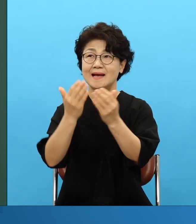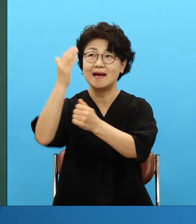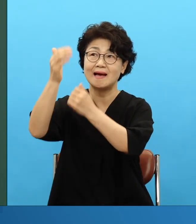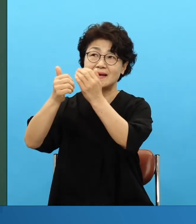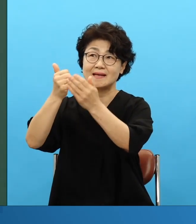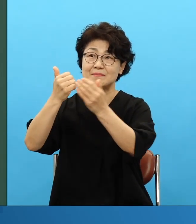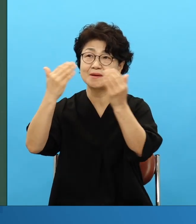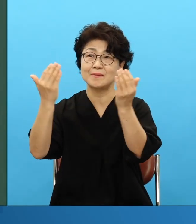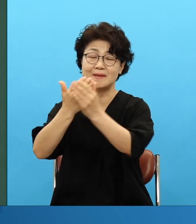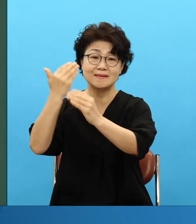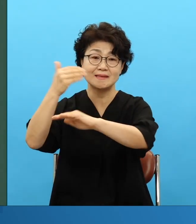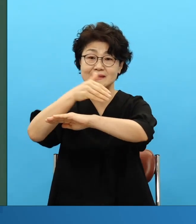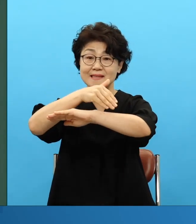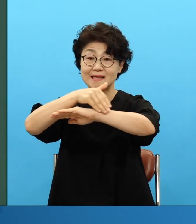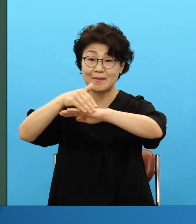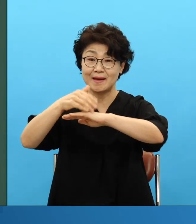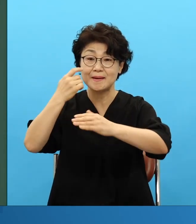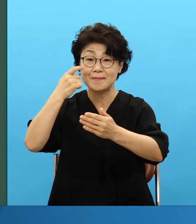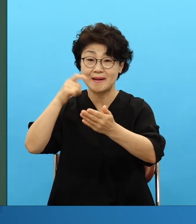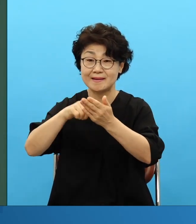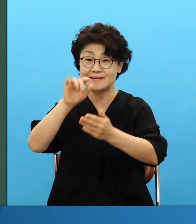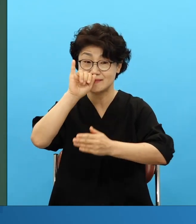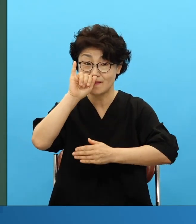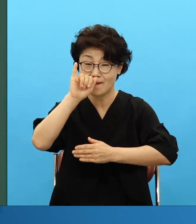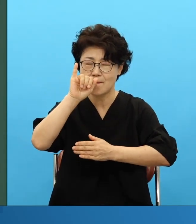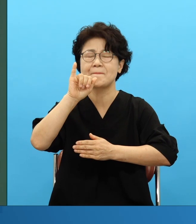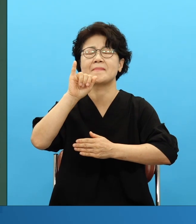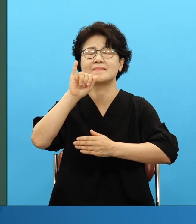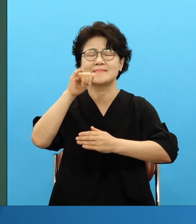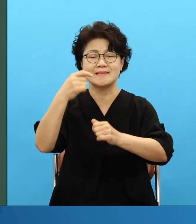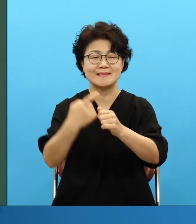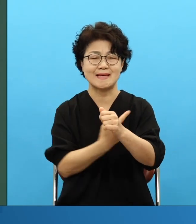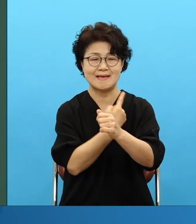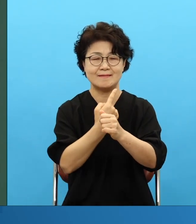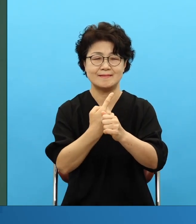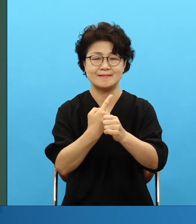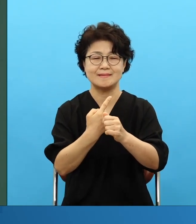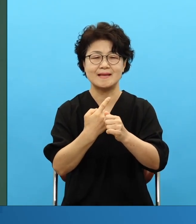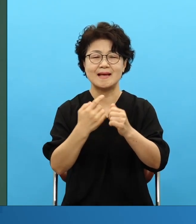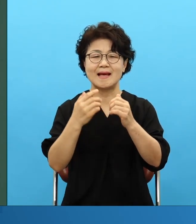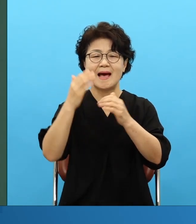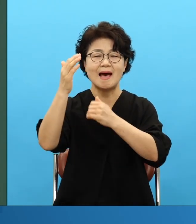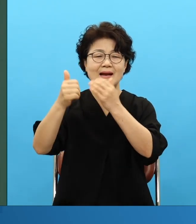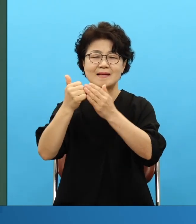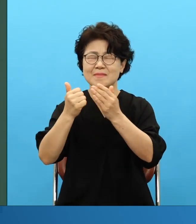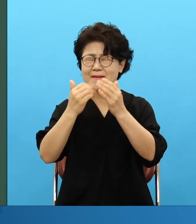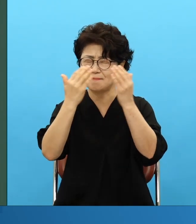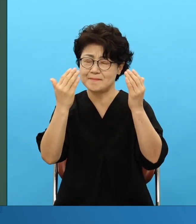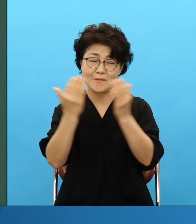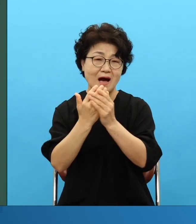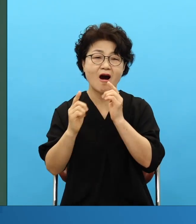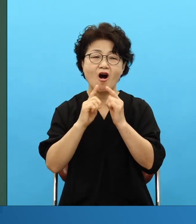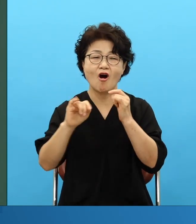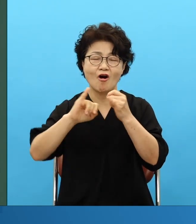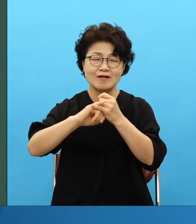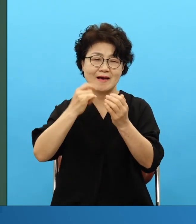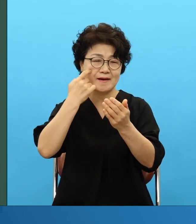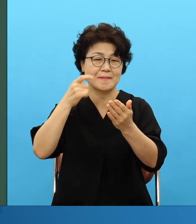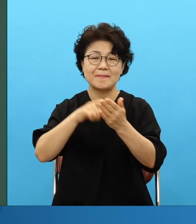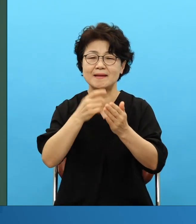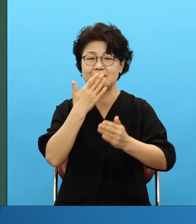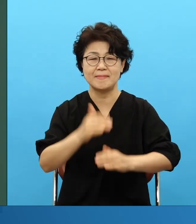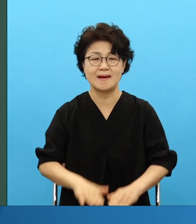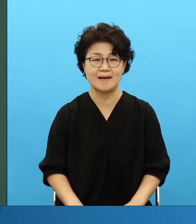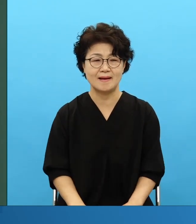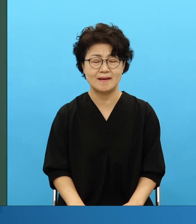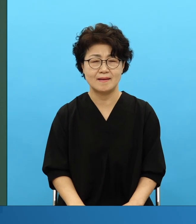쉽게 이게 보입니다. If you discover God's absolute plan, you'll easily see this. 안 그러면 괜히 모르면 어려워진다니까요. And so if you don't